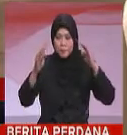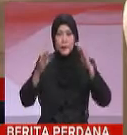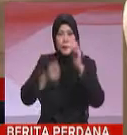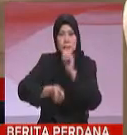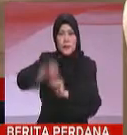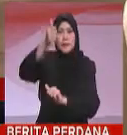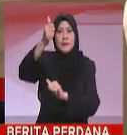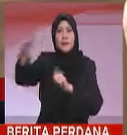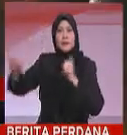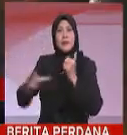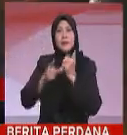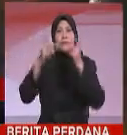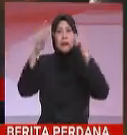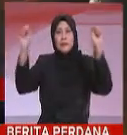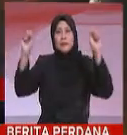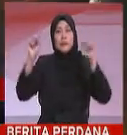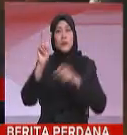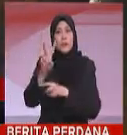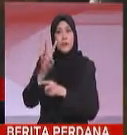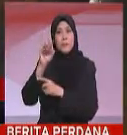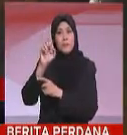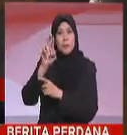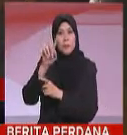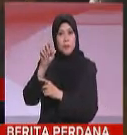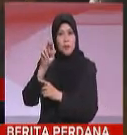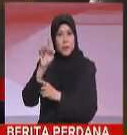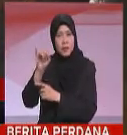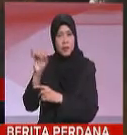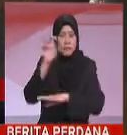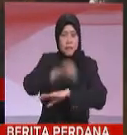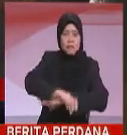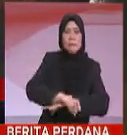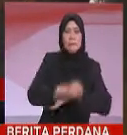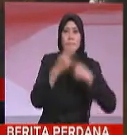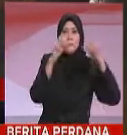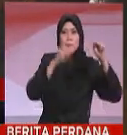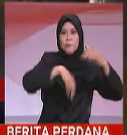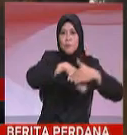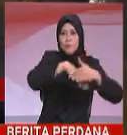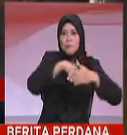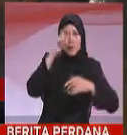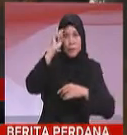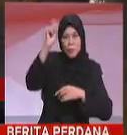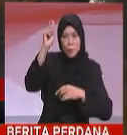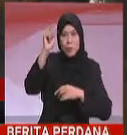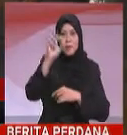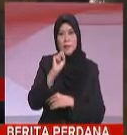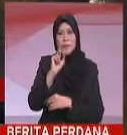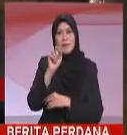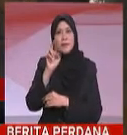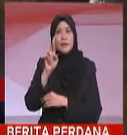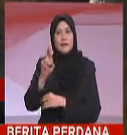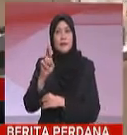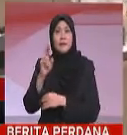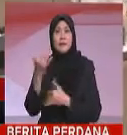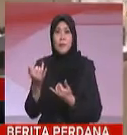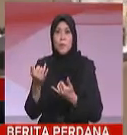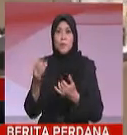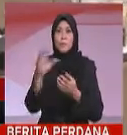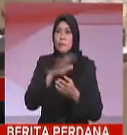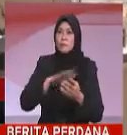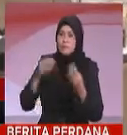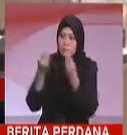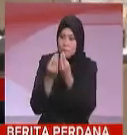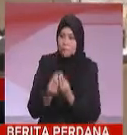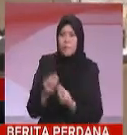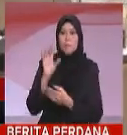kemenangan penyandang Timbalan Presiden 2, Marzuki Sulong, menewaskan Presiden Persatuan Bola Sepak Kuala Terengganu, Sikandir Abdul Hamid, dengan majoriti